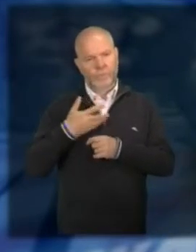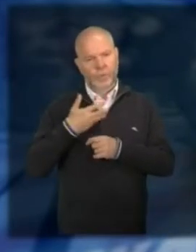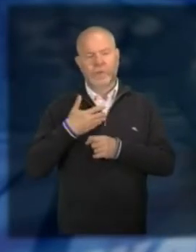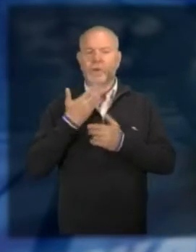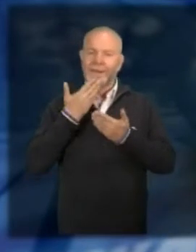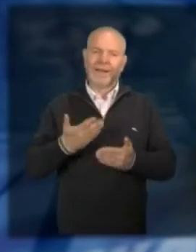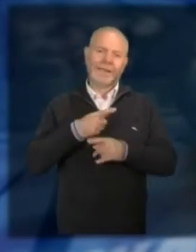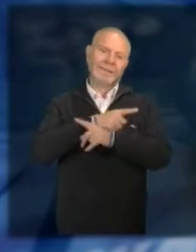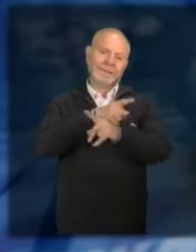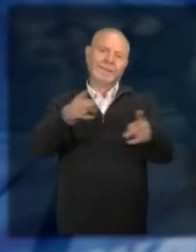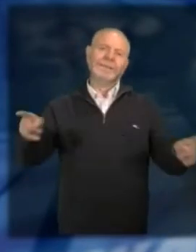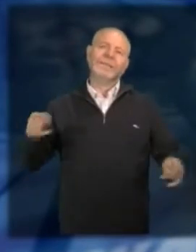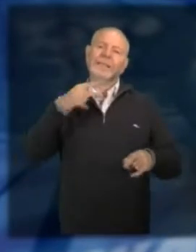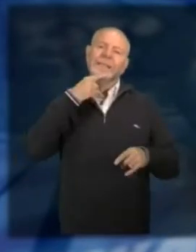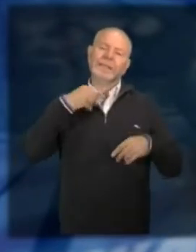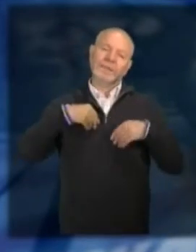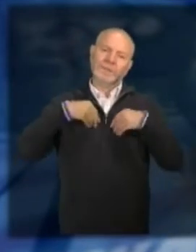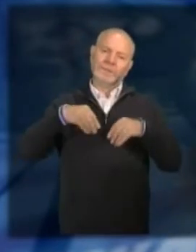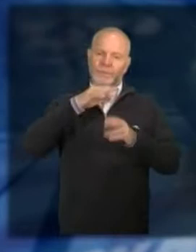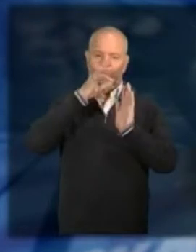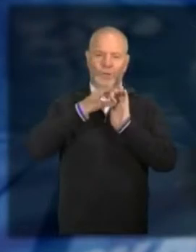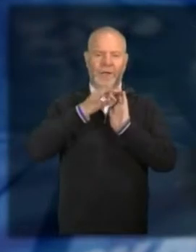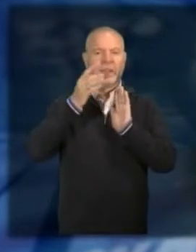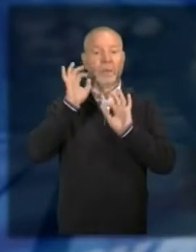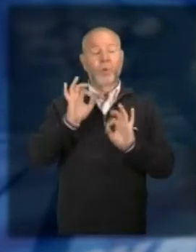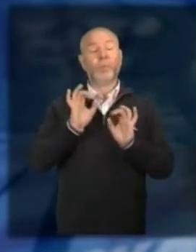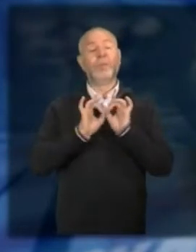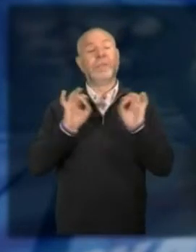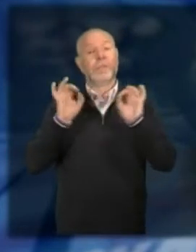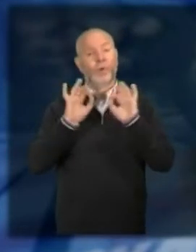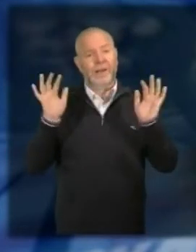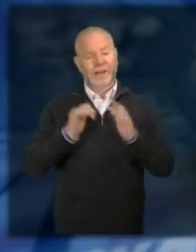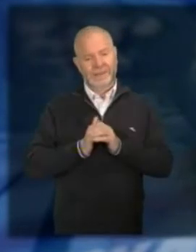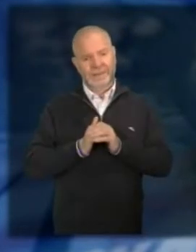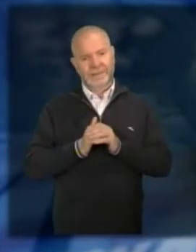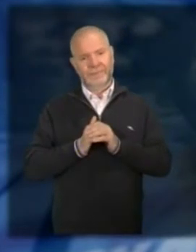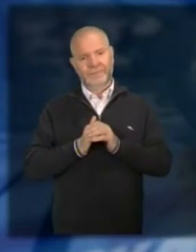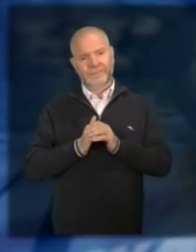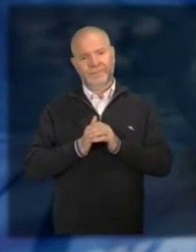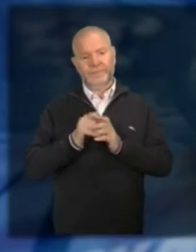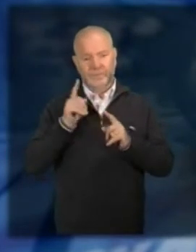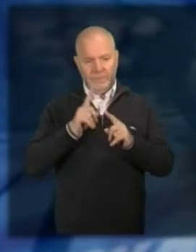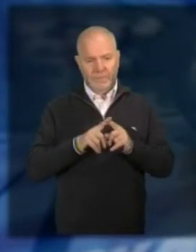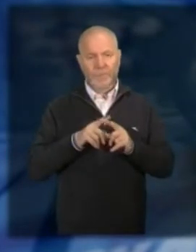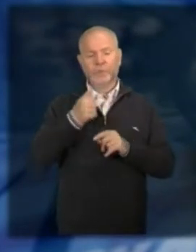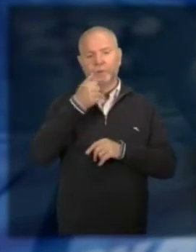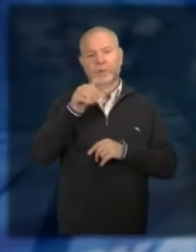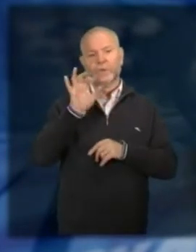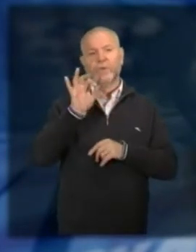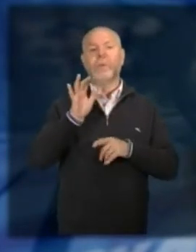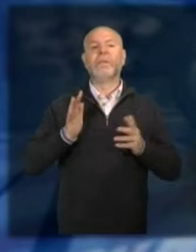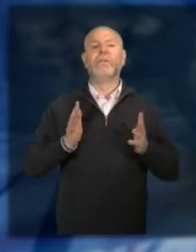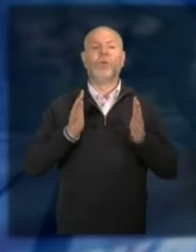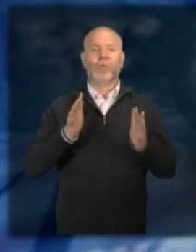ringrazio quanti hanno partecipato a questa giornata di democrazia. Un sincero ringraziamento va anche ai 150